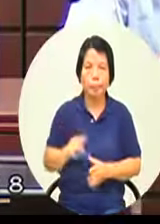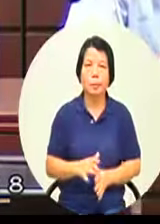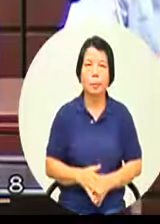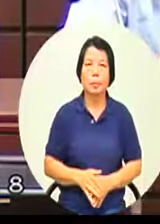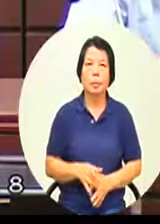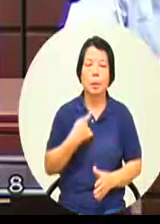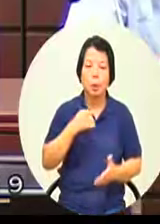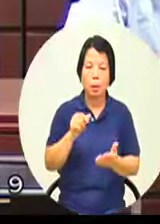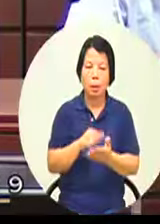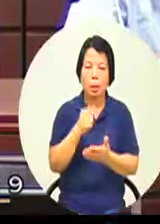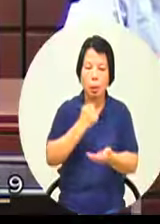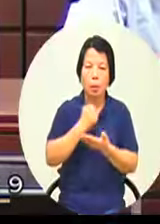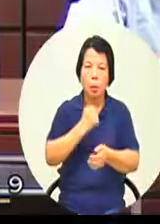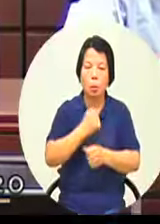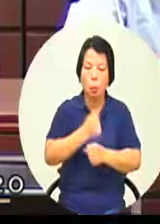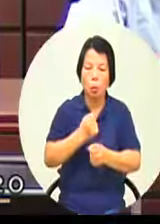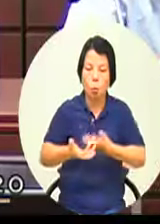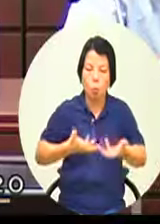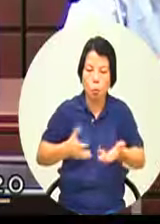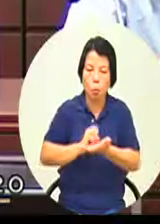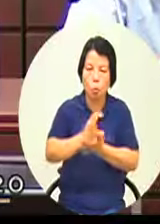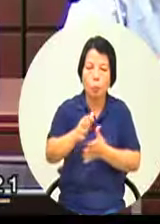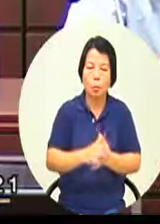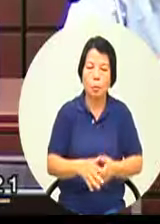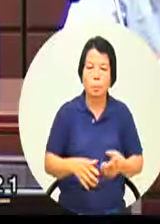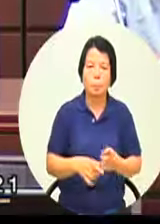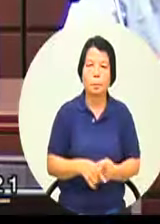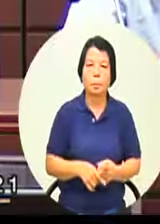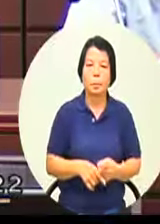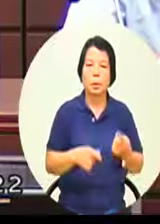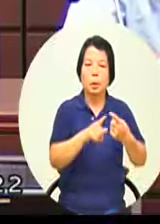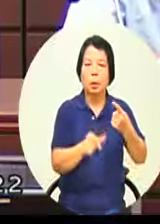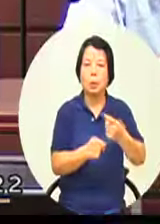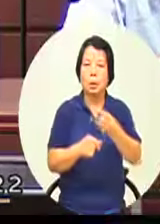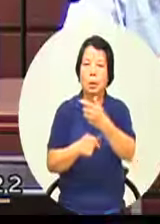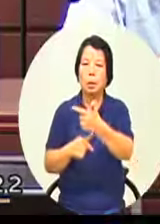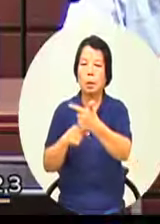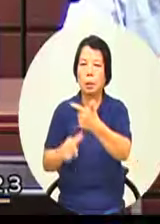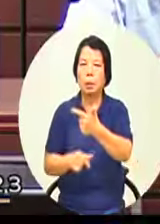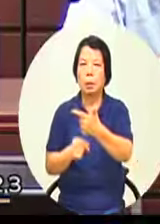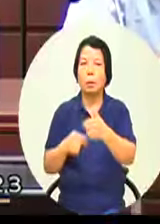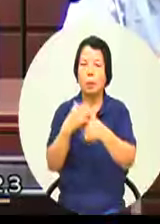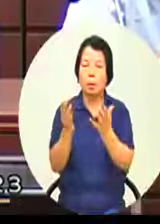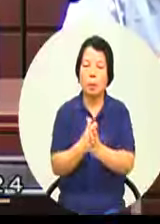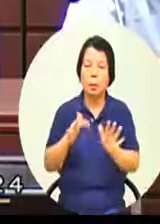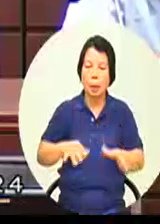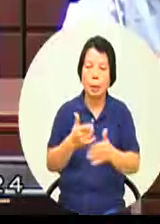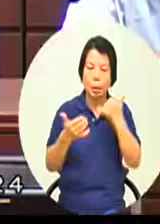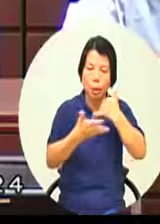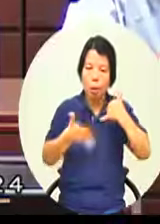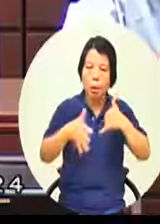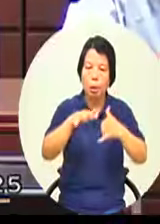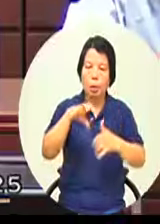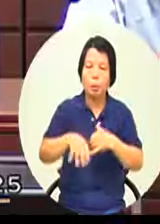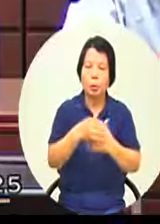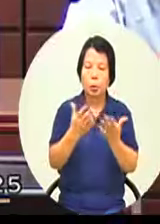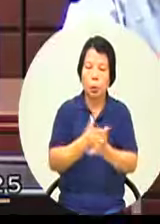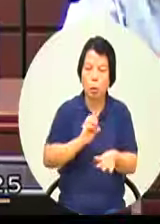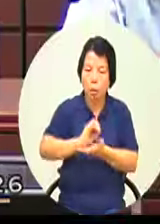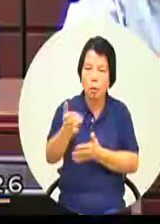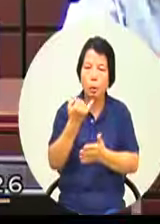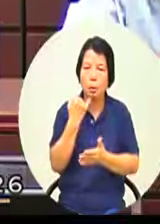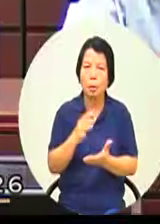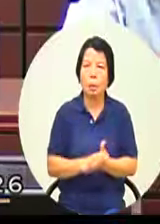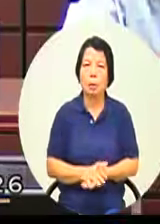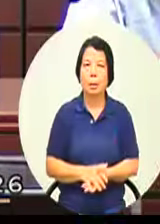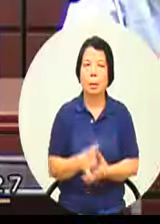来是工作报是一到六月份、所以我没下一 讲。啊，现在海洋局也是赶快的啊， 连干官改进。